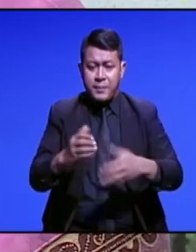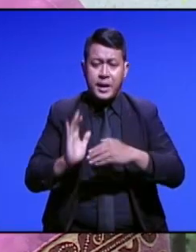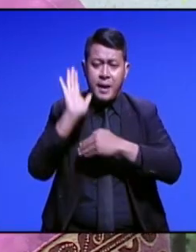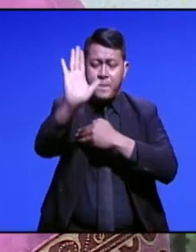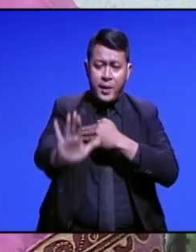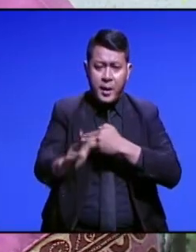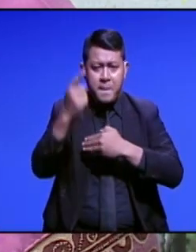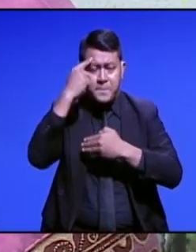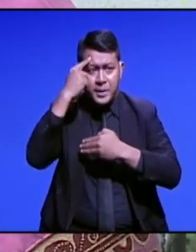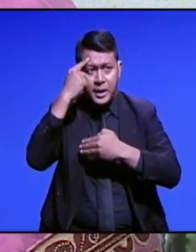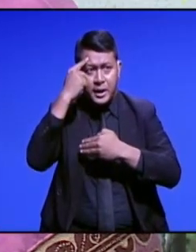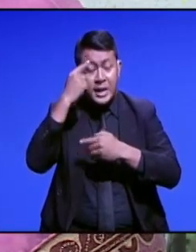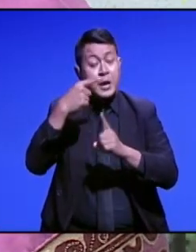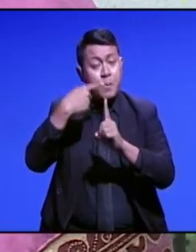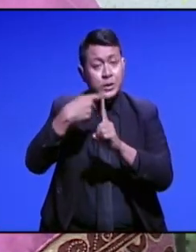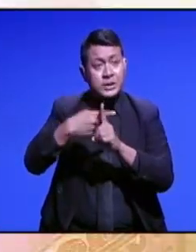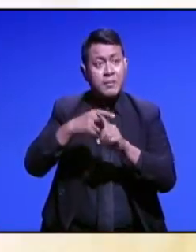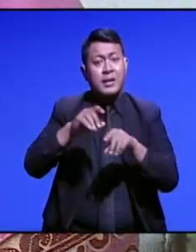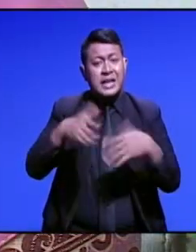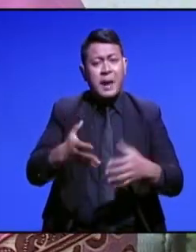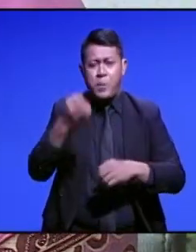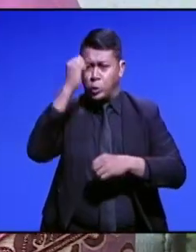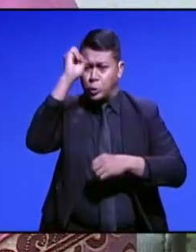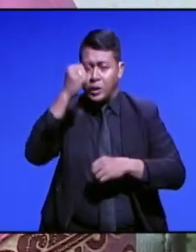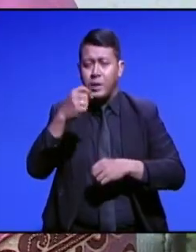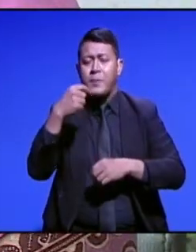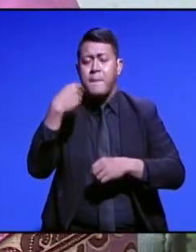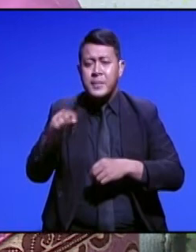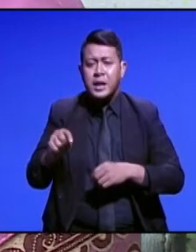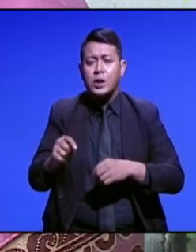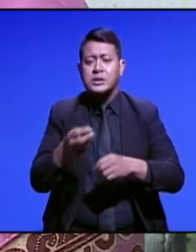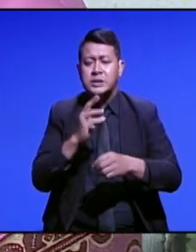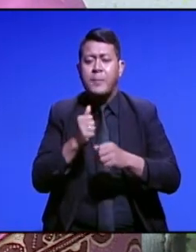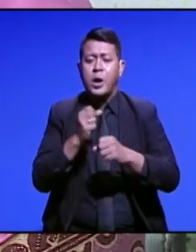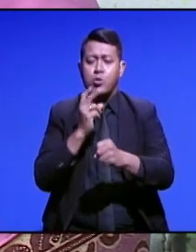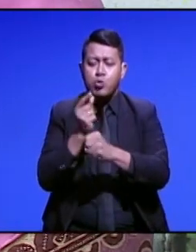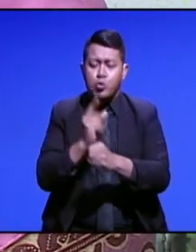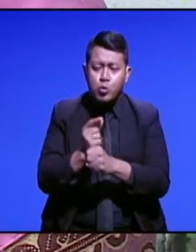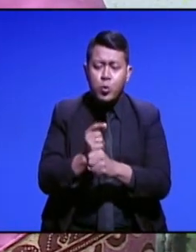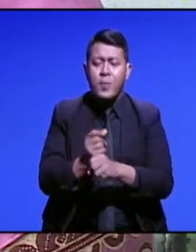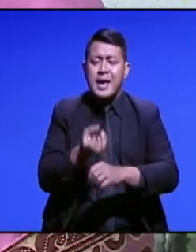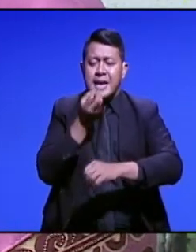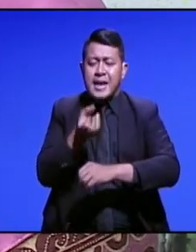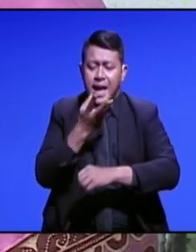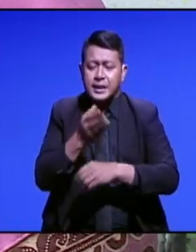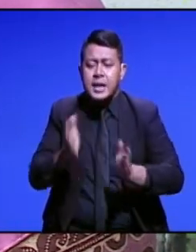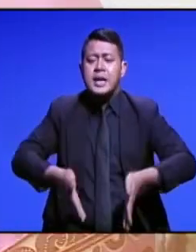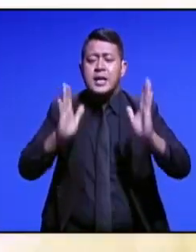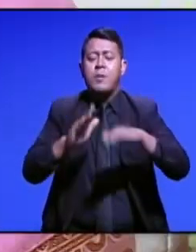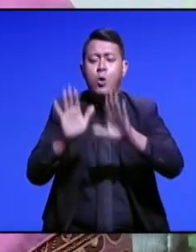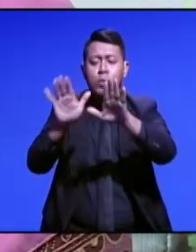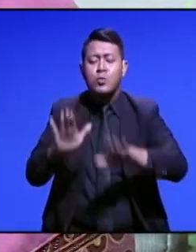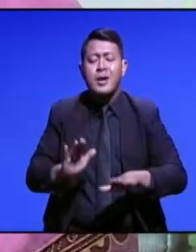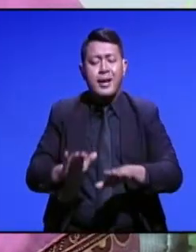mengedepankan bernalar. Ini hal yang positif, tapi sulit. Pak Menteri harus nyiapin guru-guru, gitu. Artinya dilatih, dibangun budaya